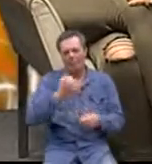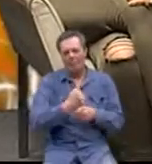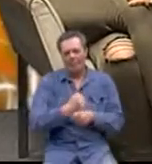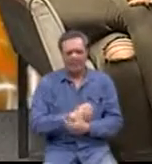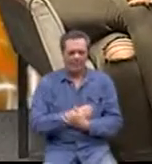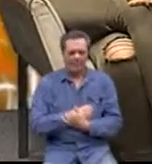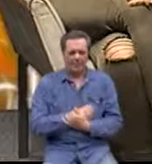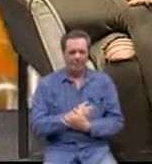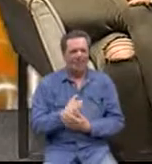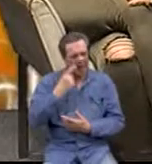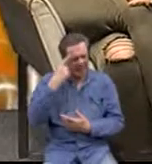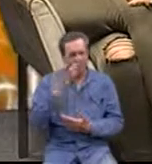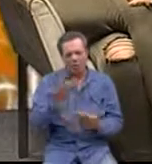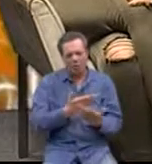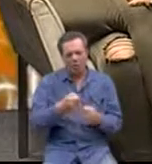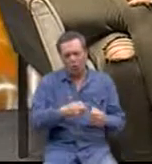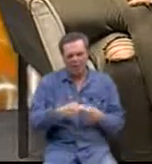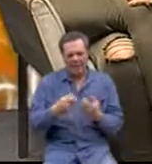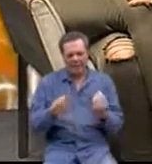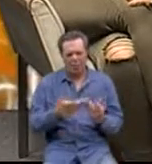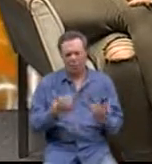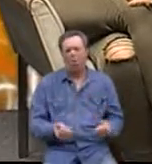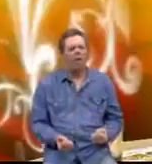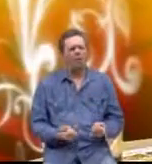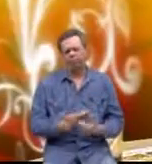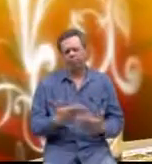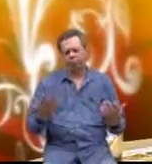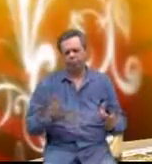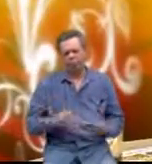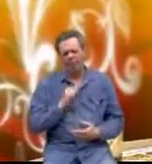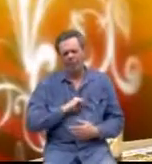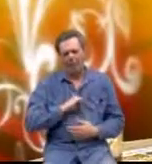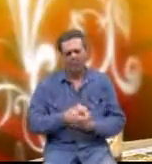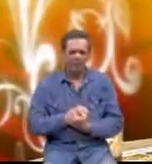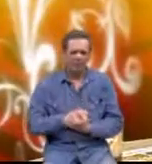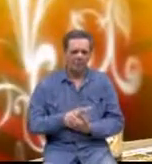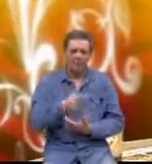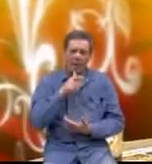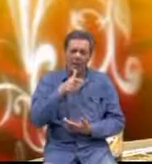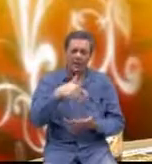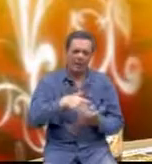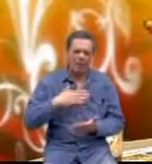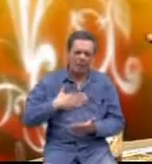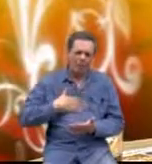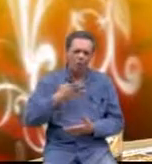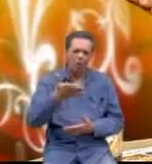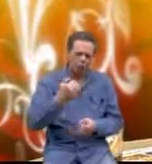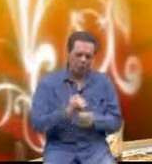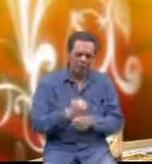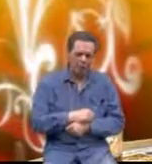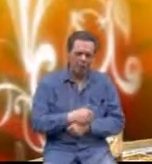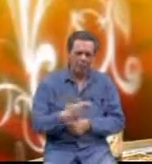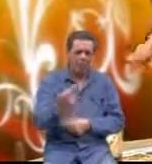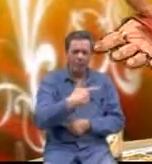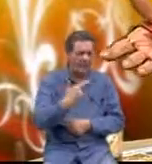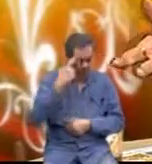podnijeti. Ja znam što znači organizirati nešto. To je užasan napor, ogroman napor. I trebaš voljeti to što si... Ko je od vas